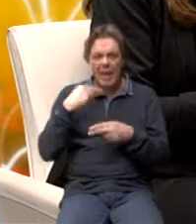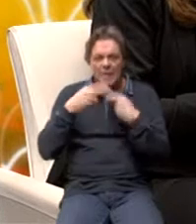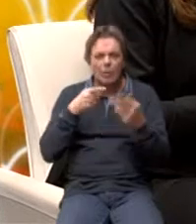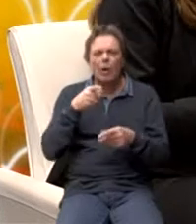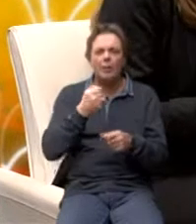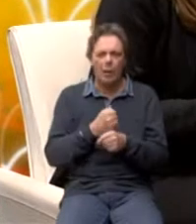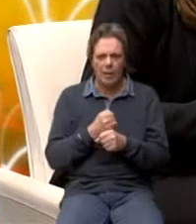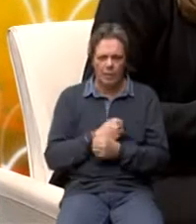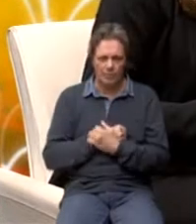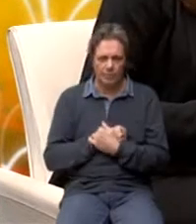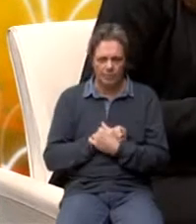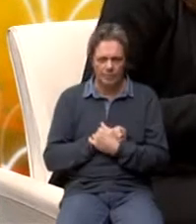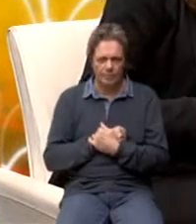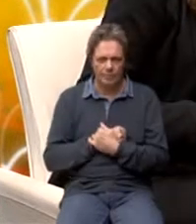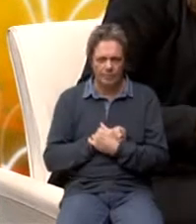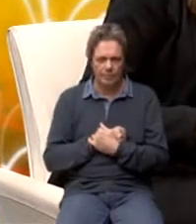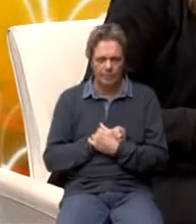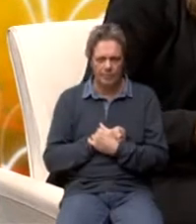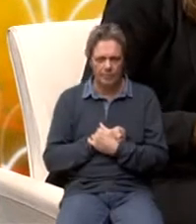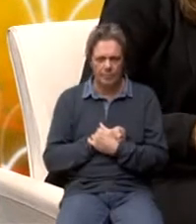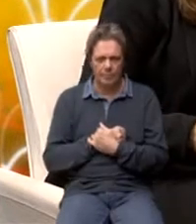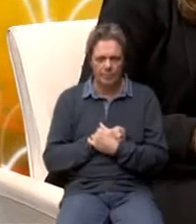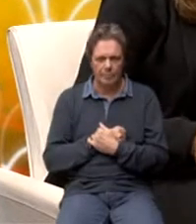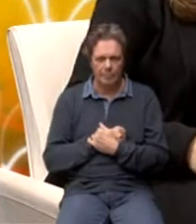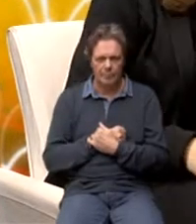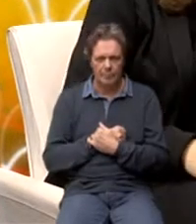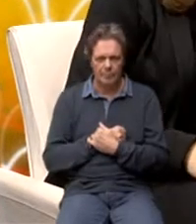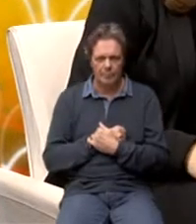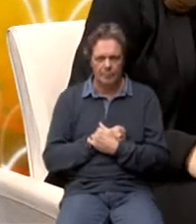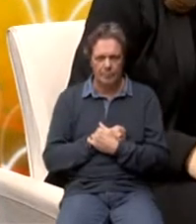Razumijete? U recesiji pustit ćemo jedan poziv da čovjek ne troši.